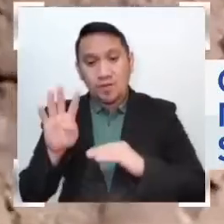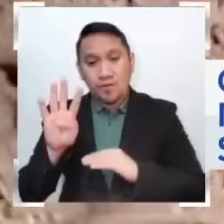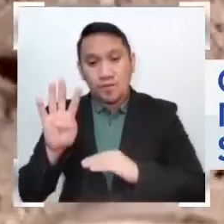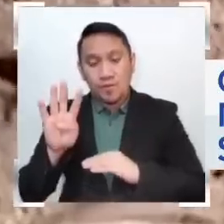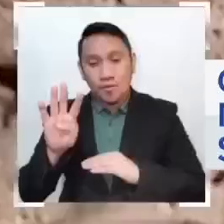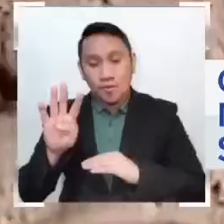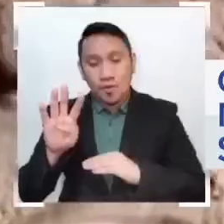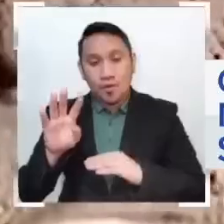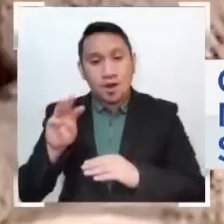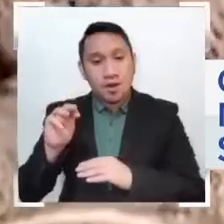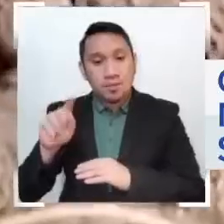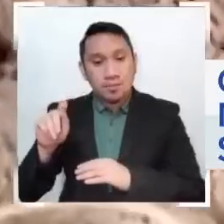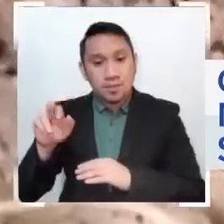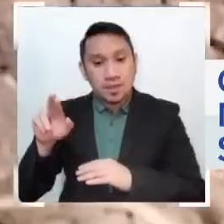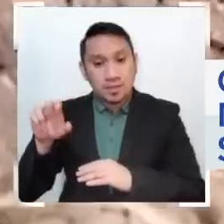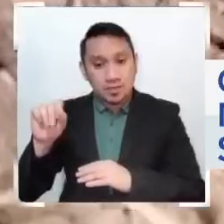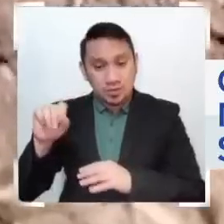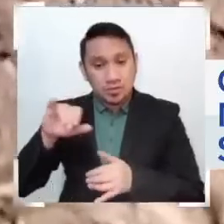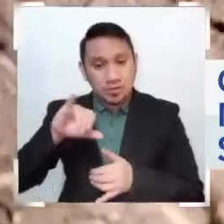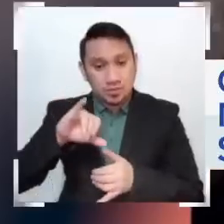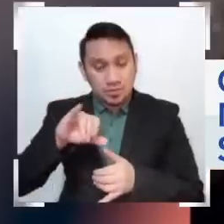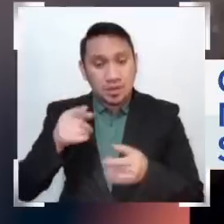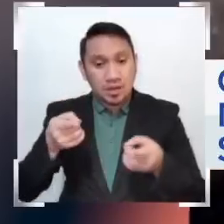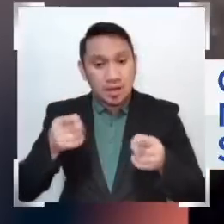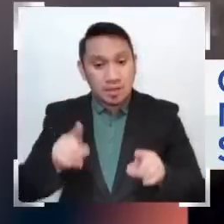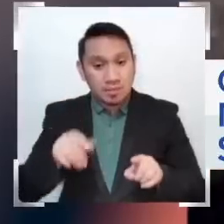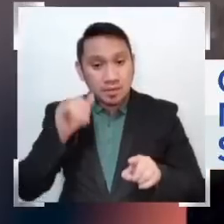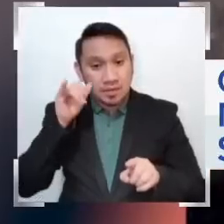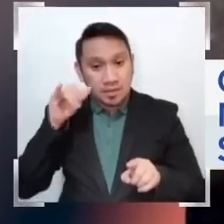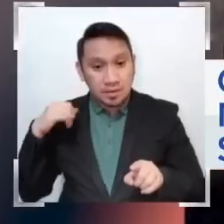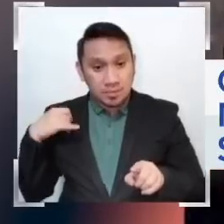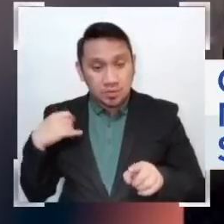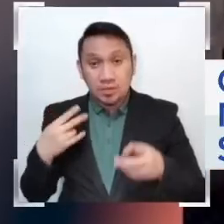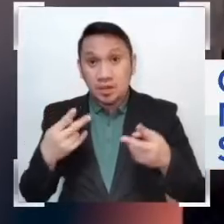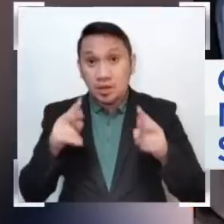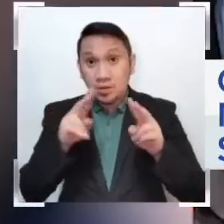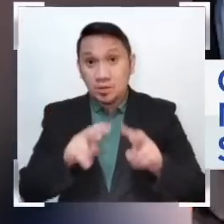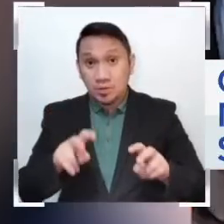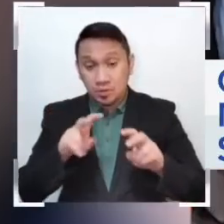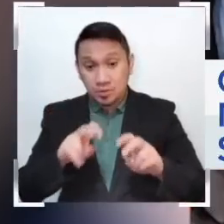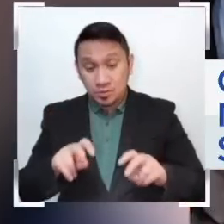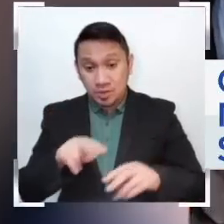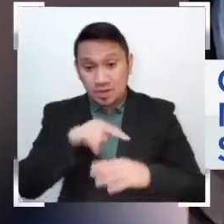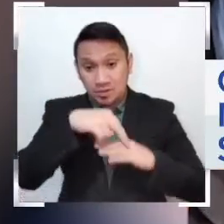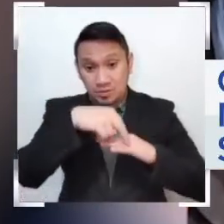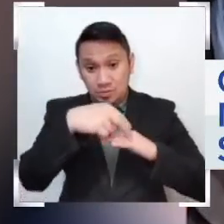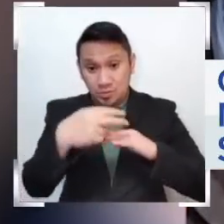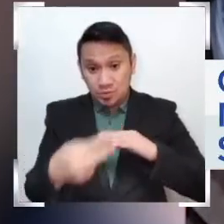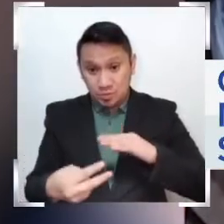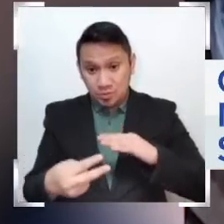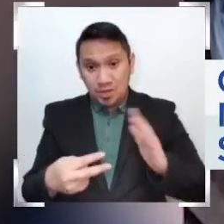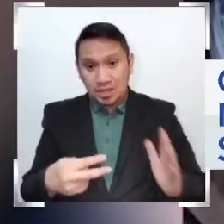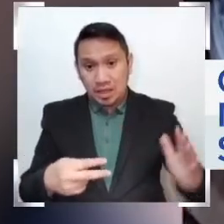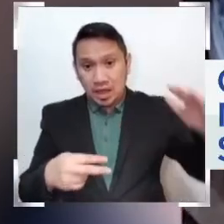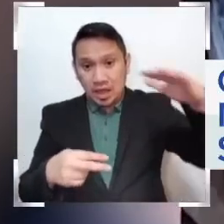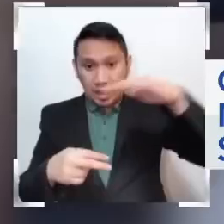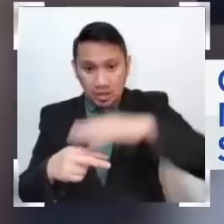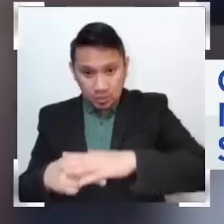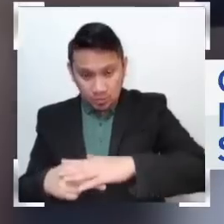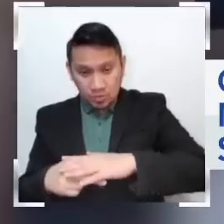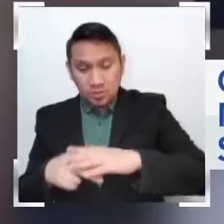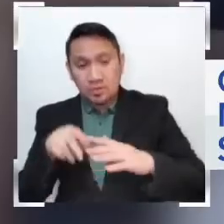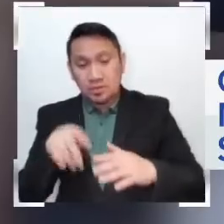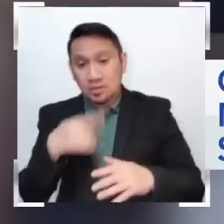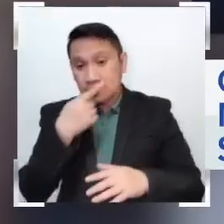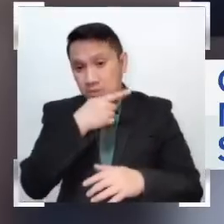Tipuan na Sugbu, Batangas kahapon. Base sa investigasyon, natabunan ng lupa ang 30 anyos na trabahador habang nagsusukat sa hukay